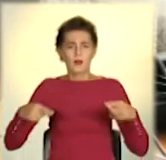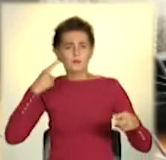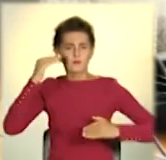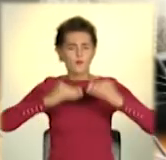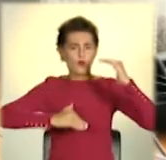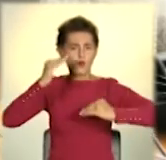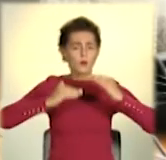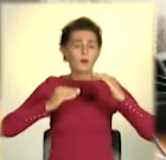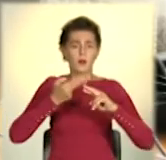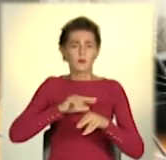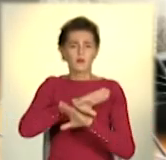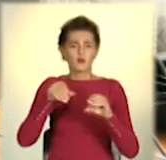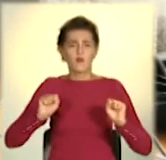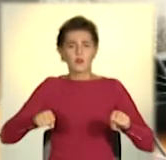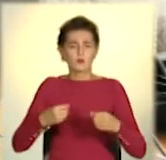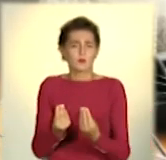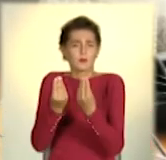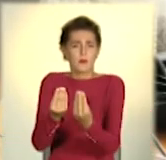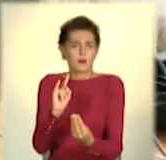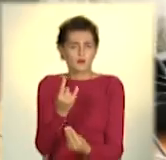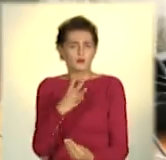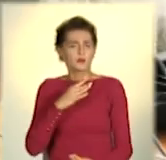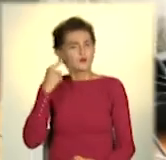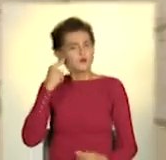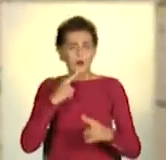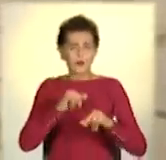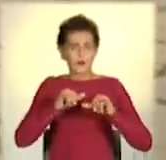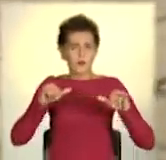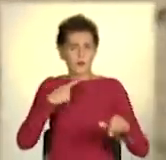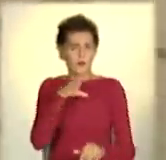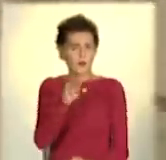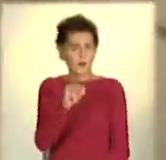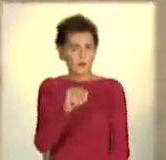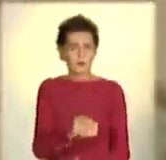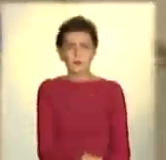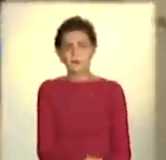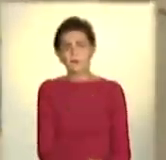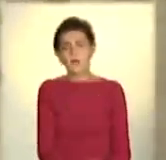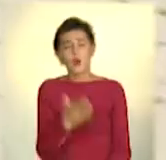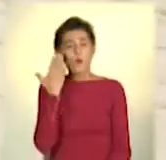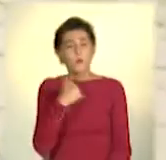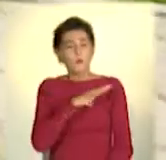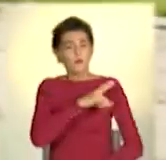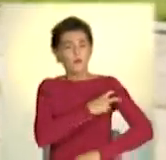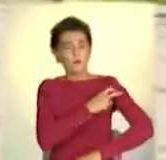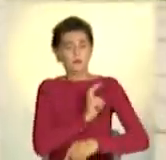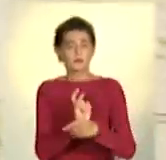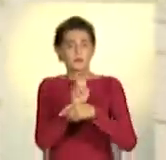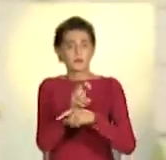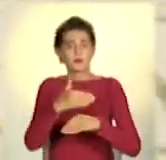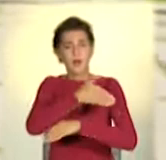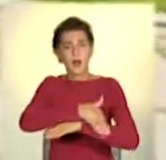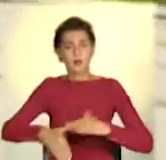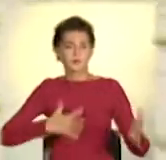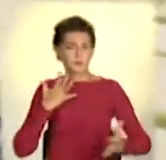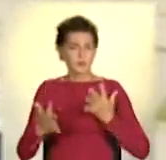средних, высоких, которые необходимо ребенку слышать, чтобы развивалась его речь. Після візиту до лікаря мама і син на прогулянці у